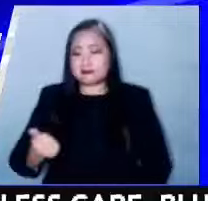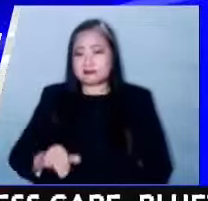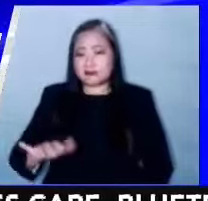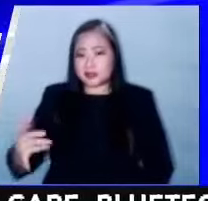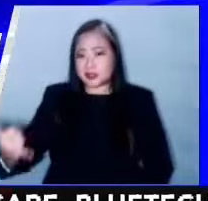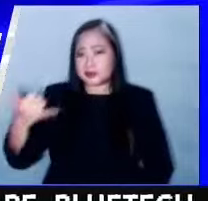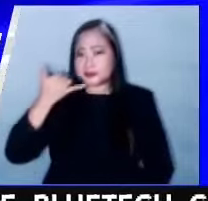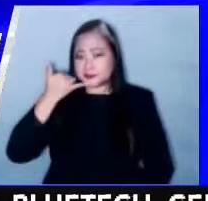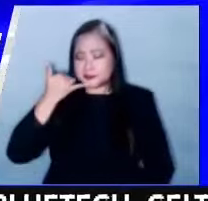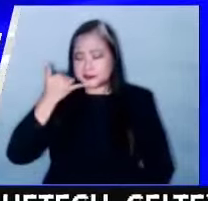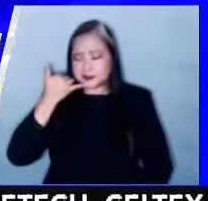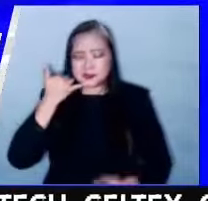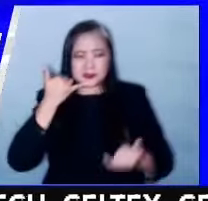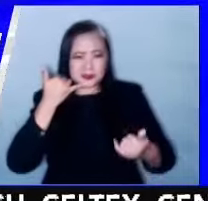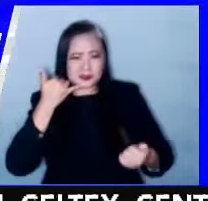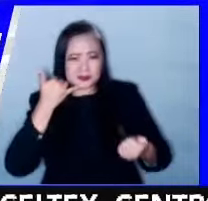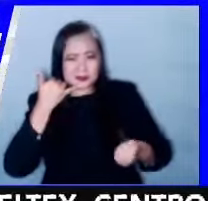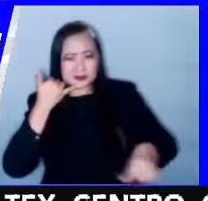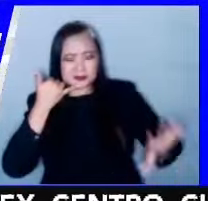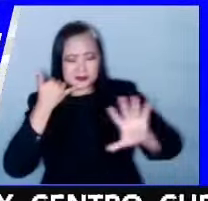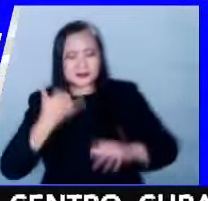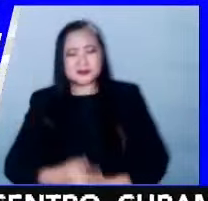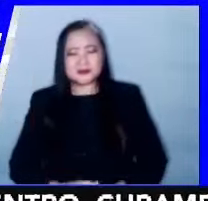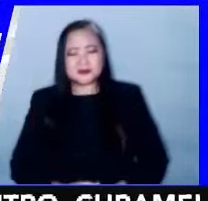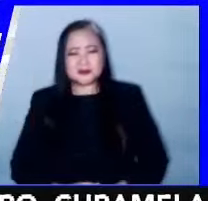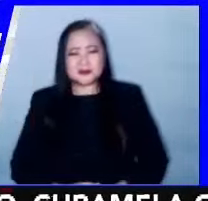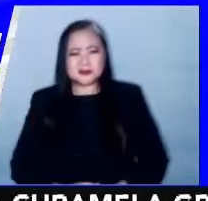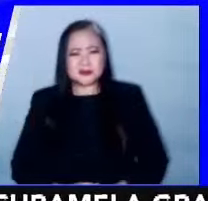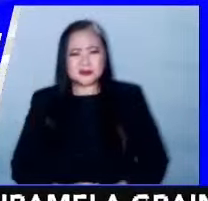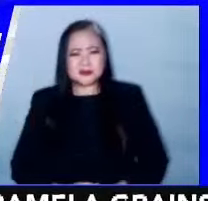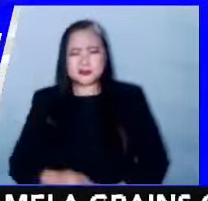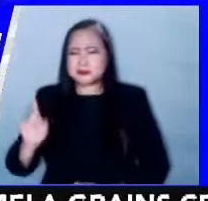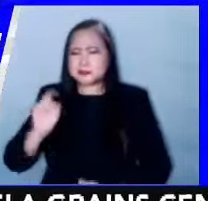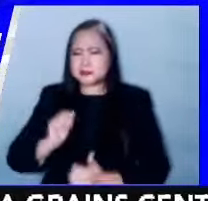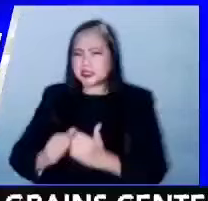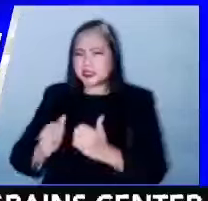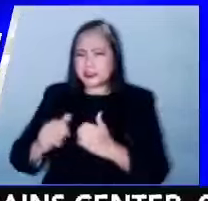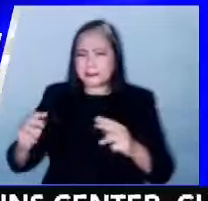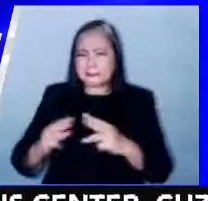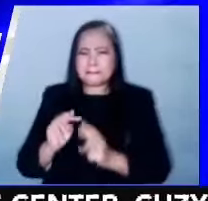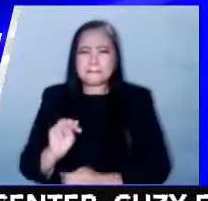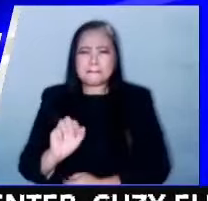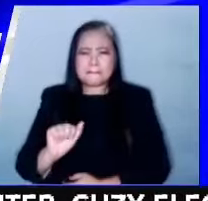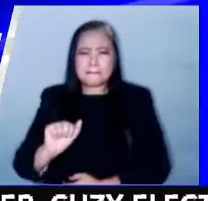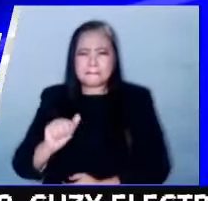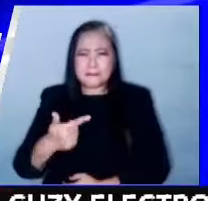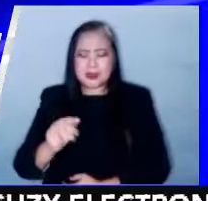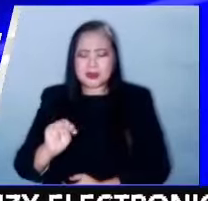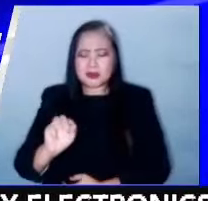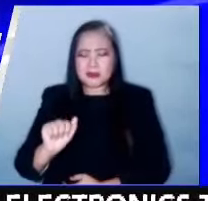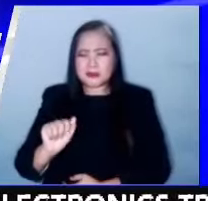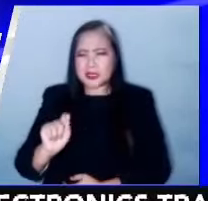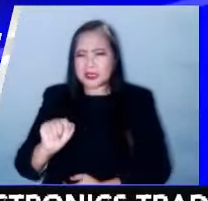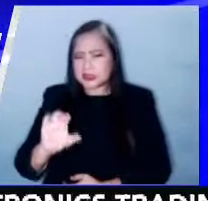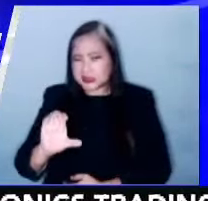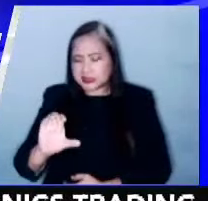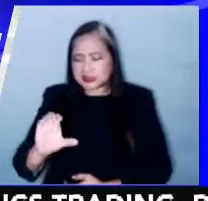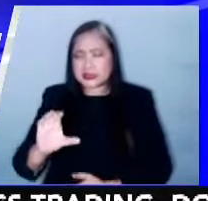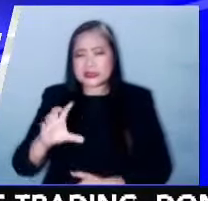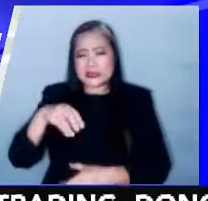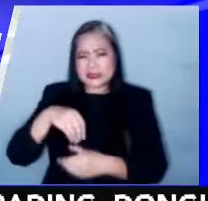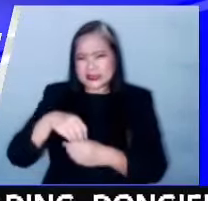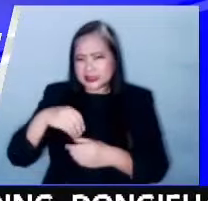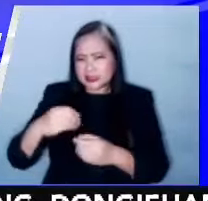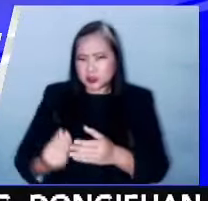inyo Ma'am Opo Director Ano ho yung ibig sabihin ng magmatic Intrusion Ano ho ang peligrong dala niyan sa